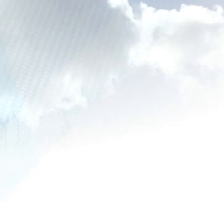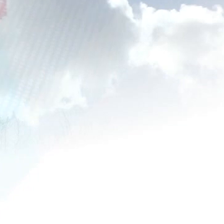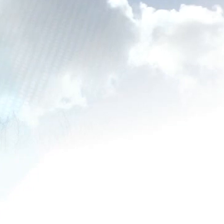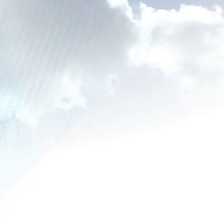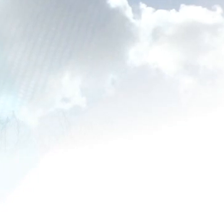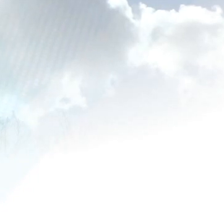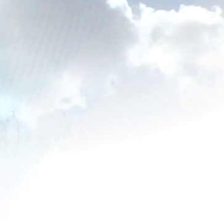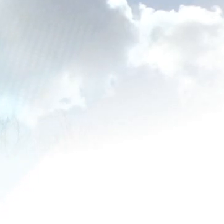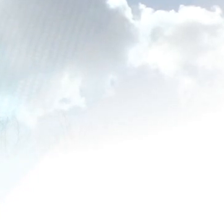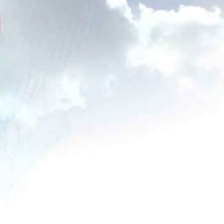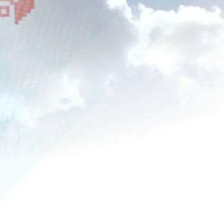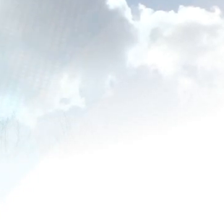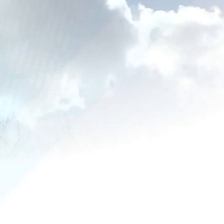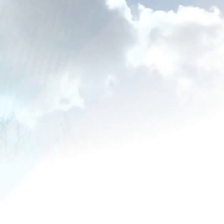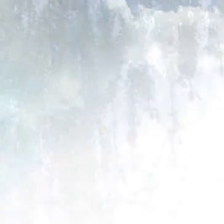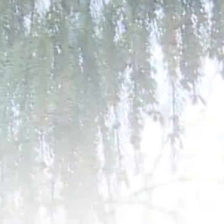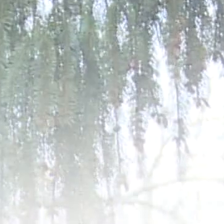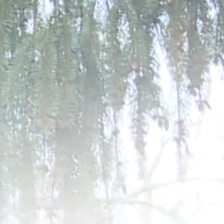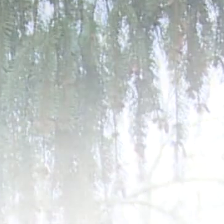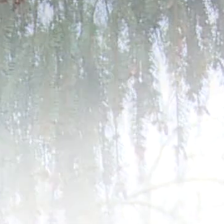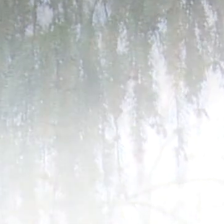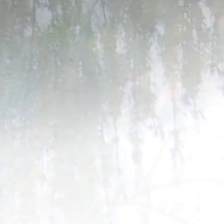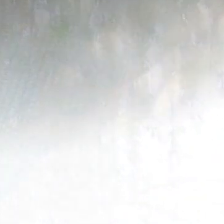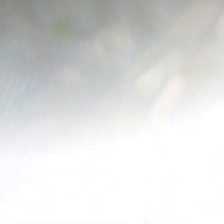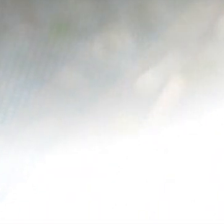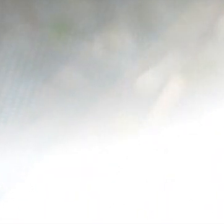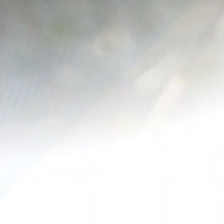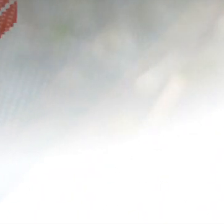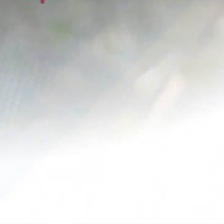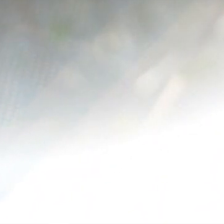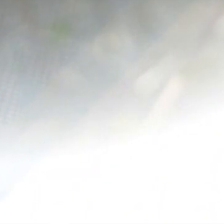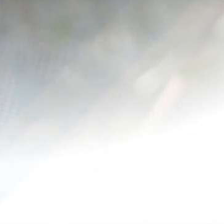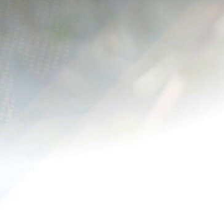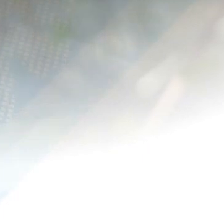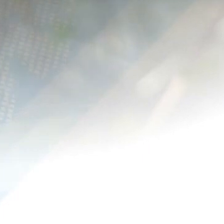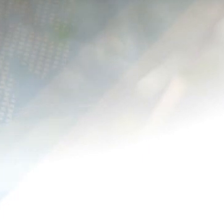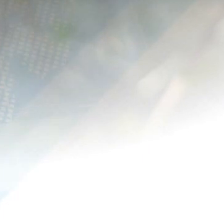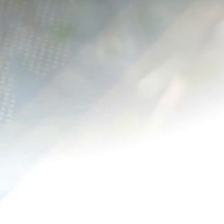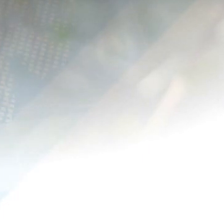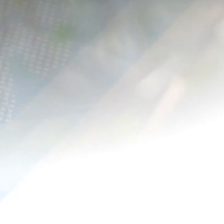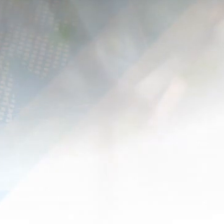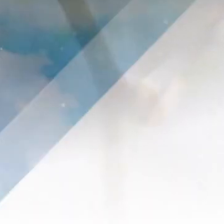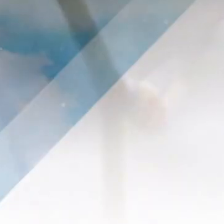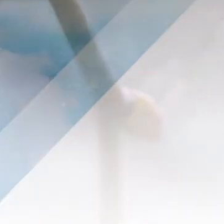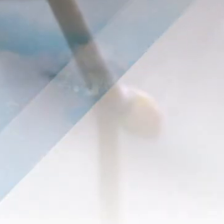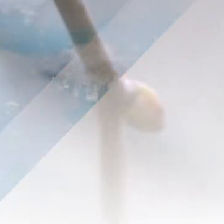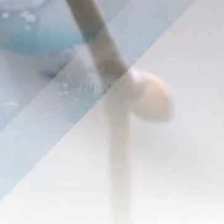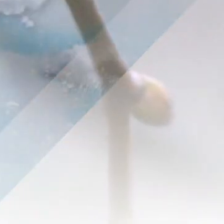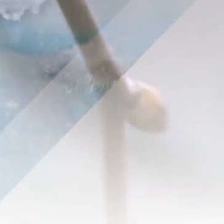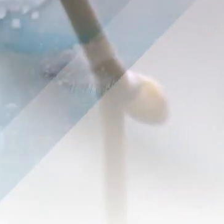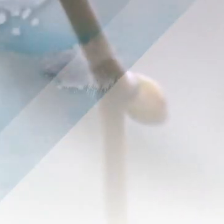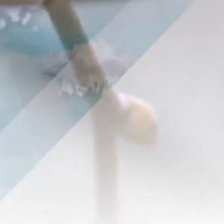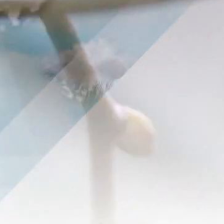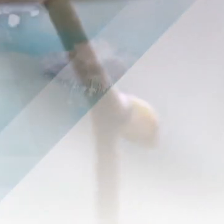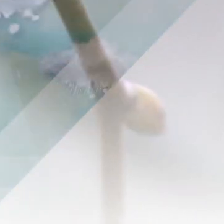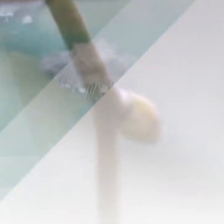і Акуліну на Алісея таксама здасявалі грычку. Назіралі ў гэты дзень за надвор'ем. Дождж на Алісея